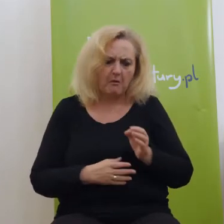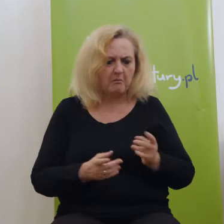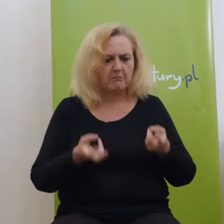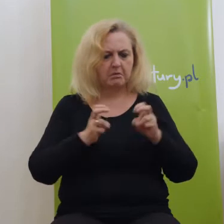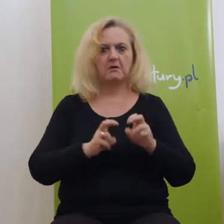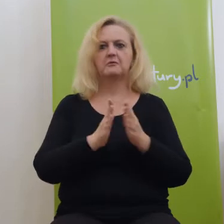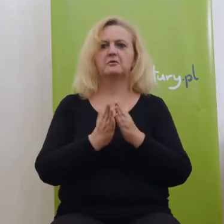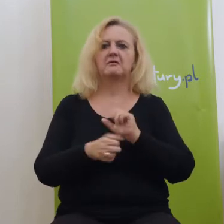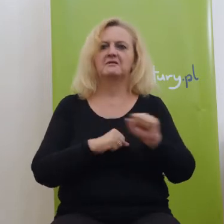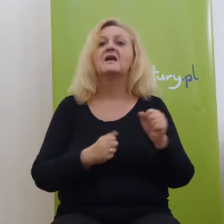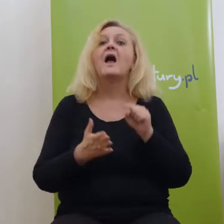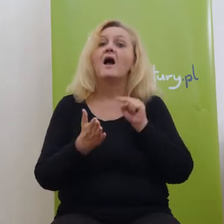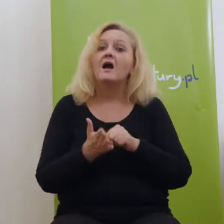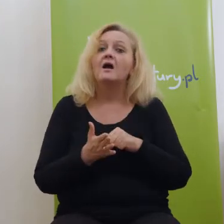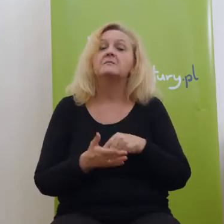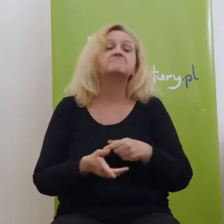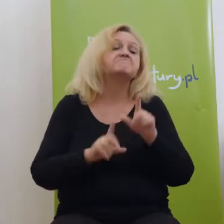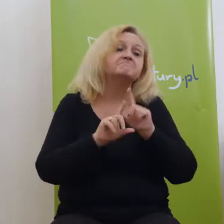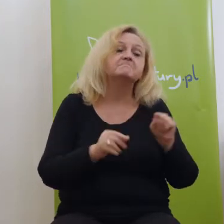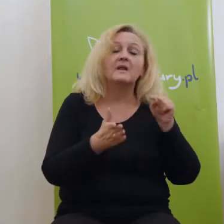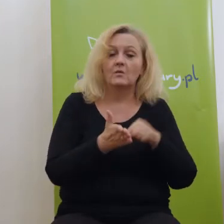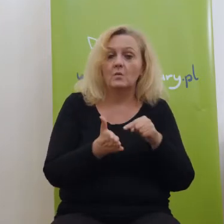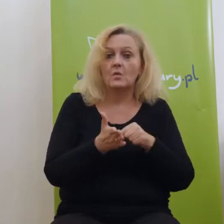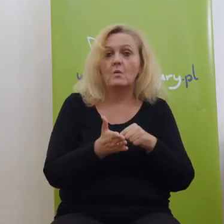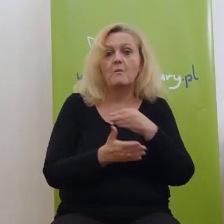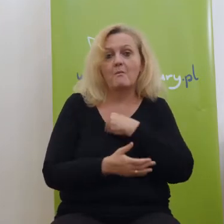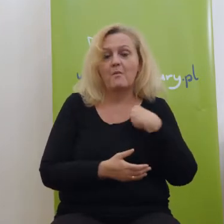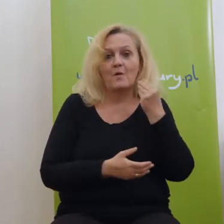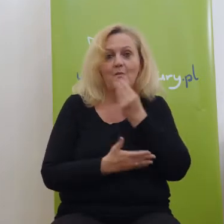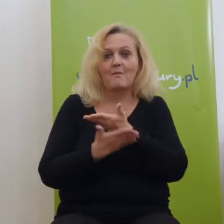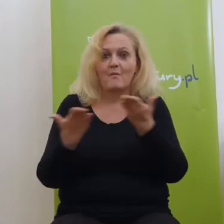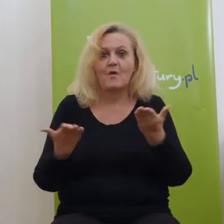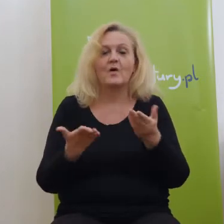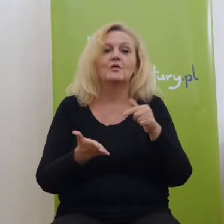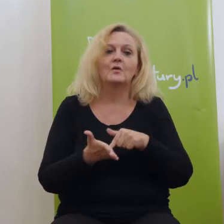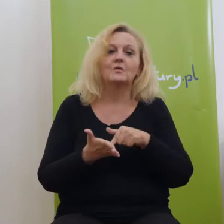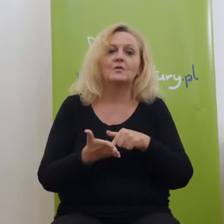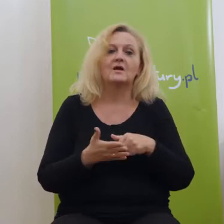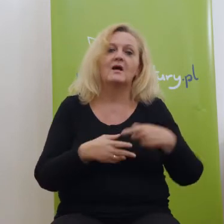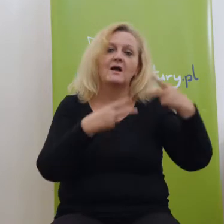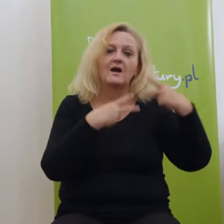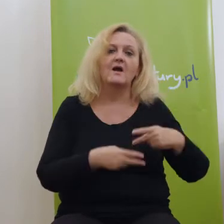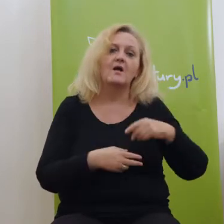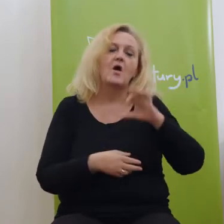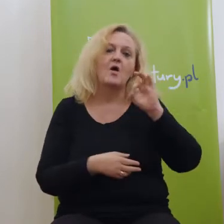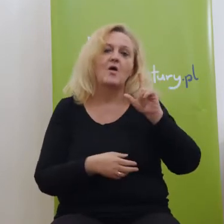bierze. Przypadkiem, proszę Państwa, zupełnie będący nad pięknym polskim morzem, tutaj siedzi w drugim rzędzie redaktor Michał